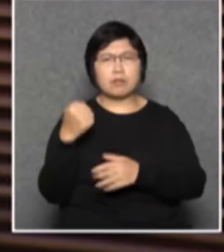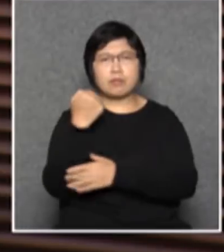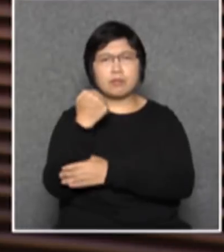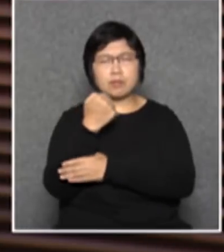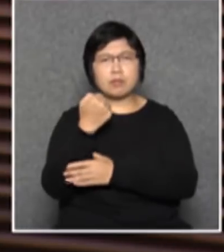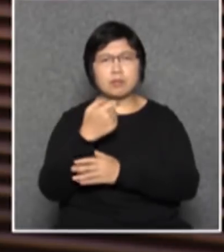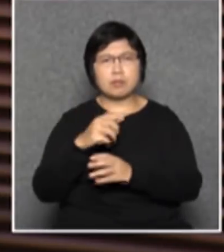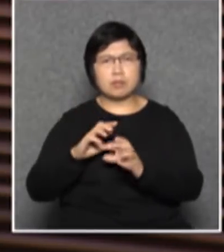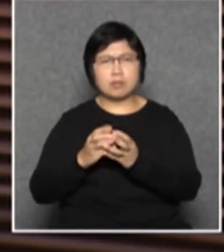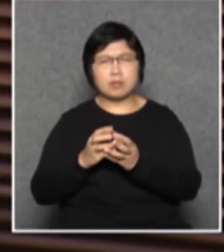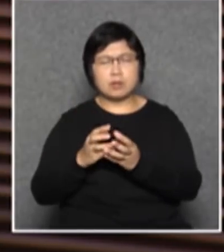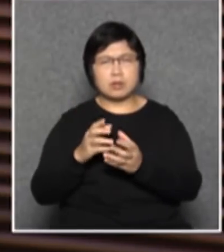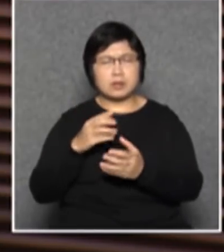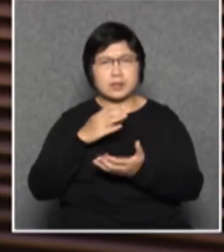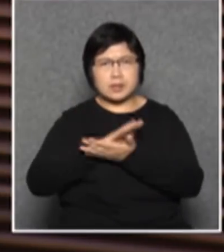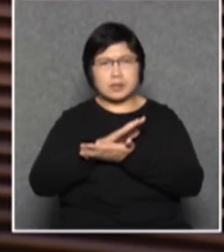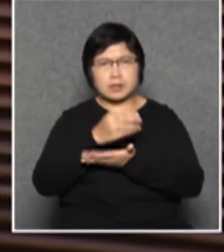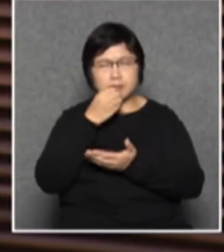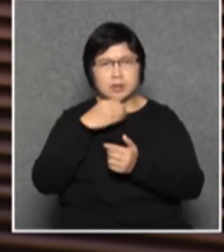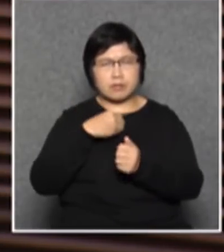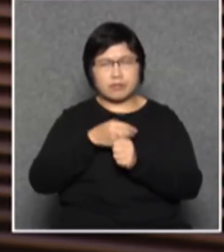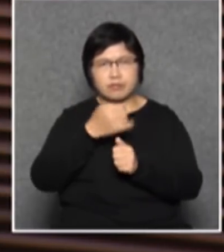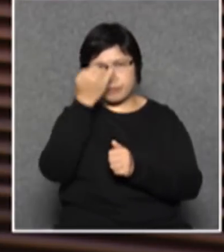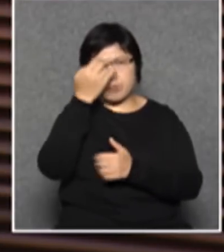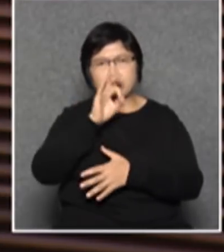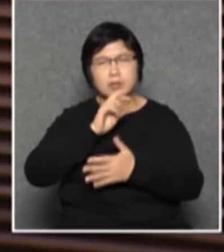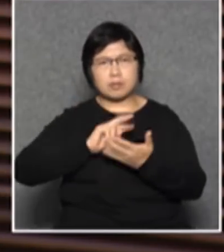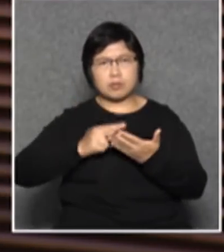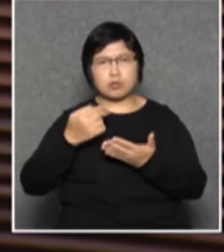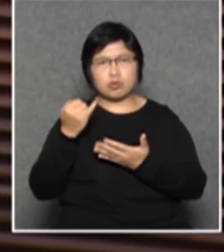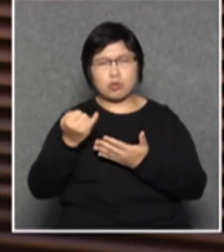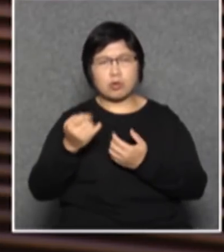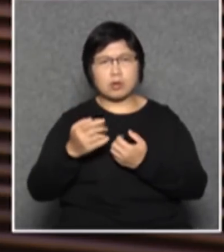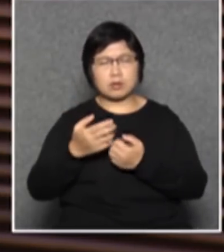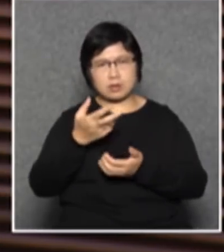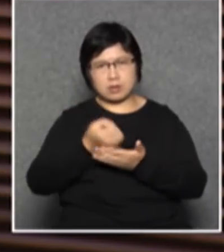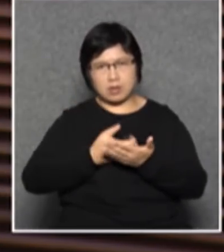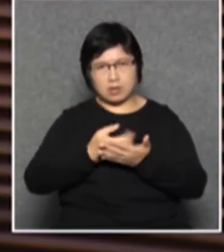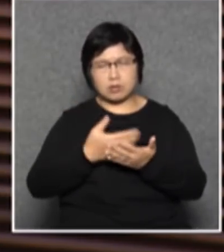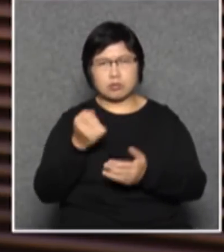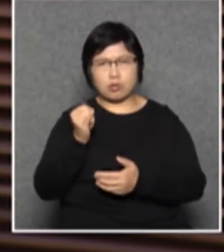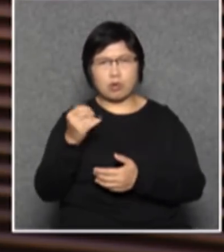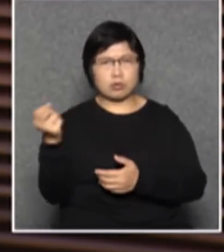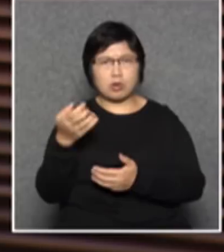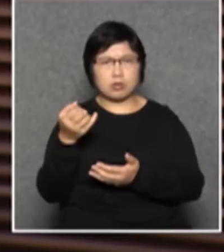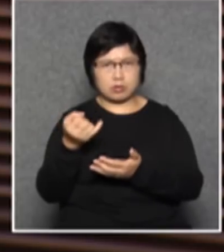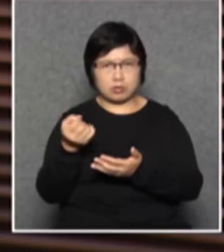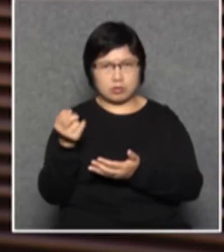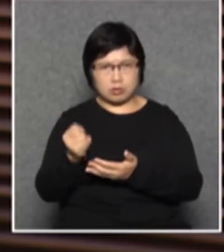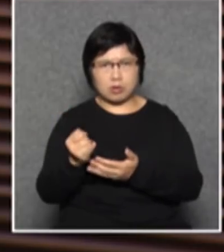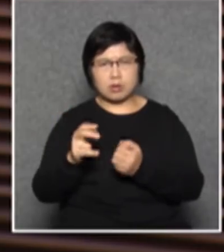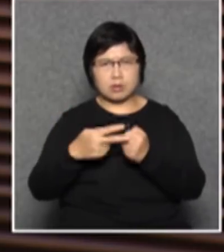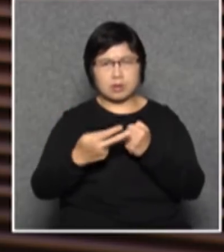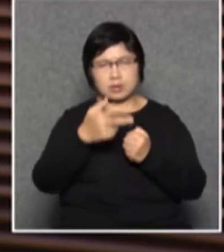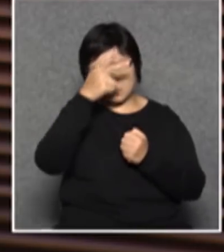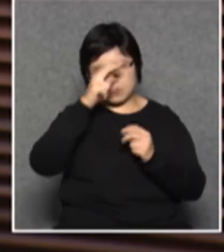結經驗和教訓，未有調整錯誤的策略，反而一錯再錯，在第二輪的政改諮